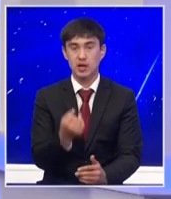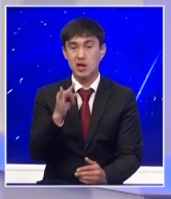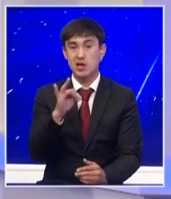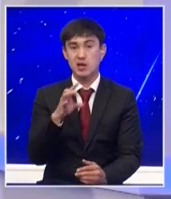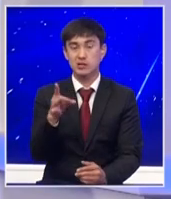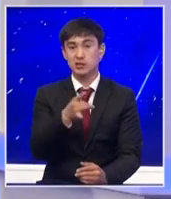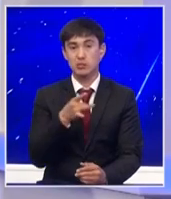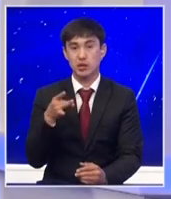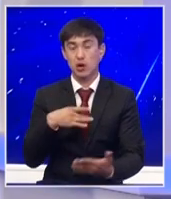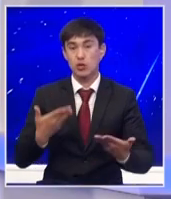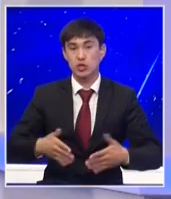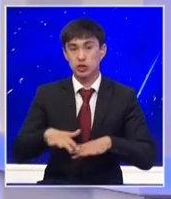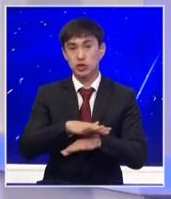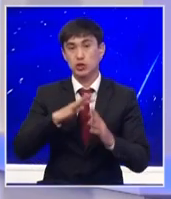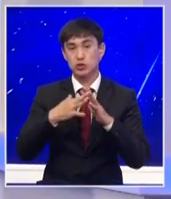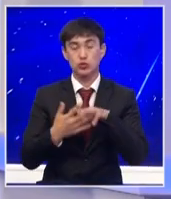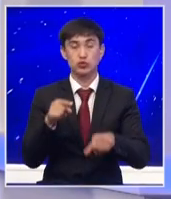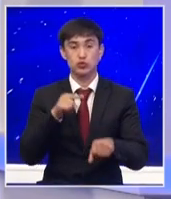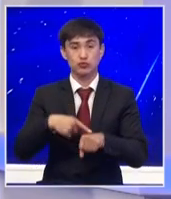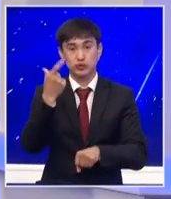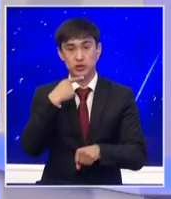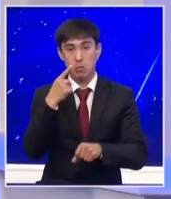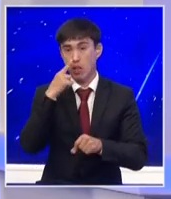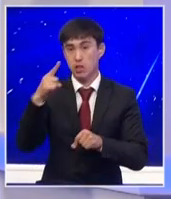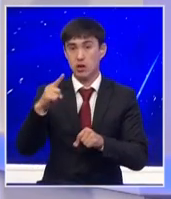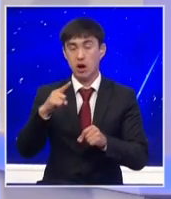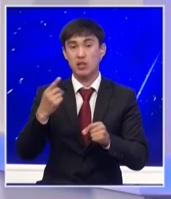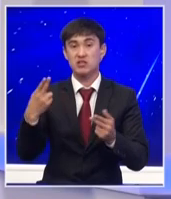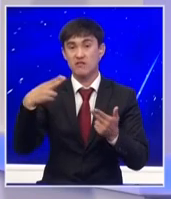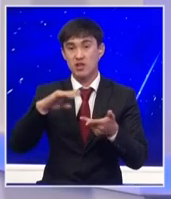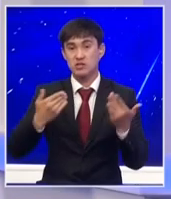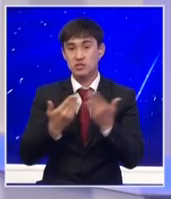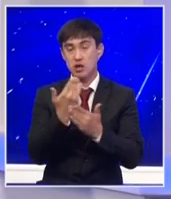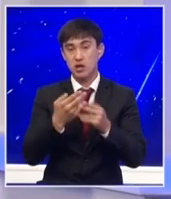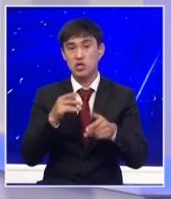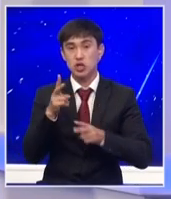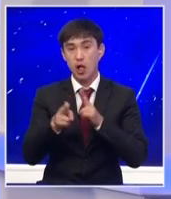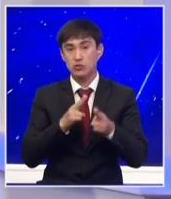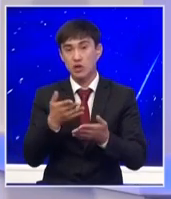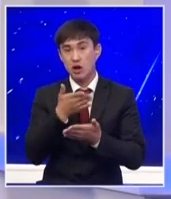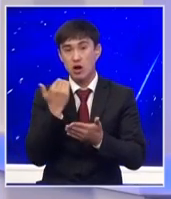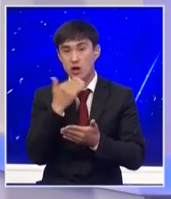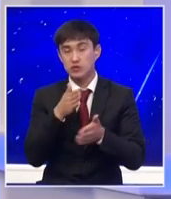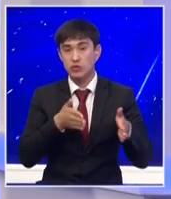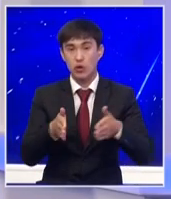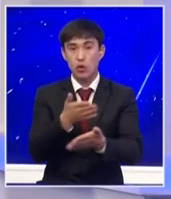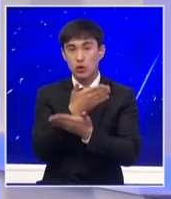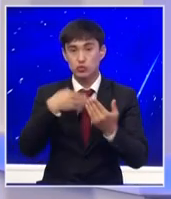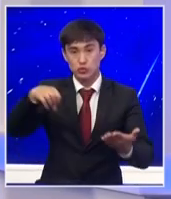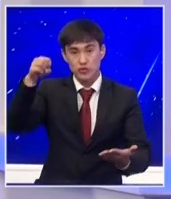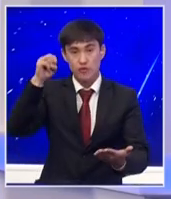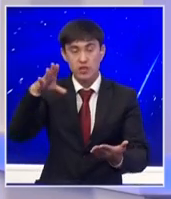в Ильинском районе жителей сел чувствуют себя оторванными от цивилизации они жалуются на качество дорог Отсутствие